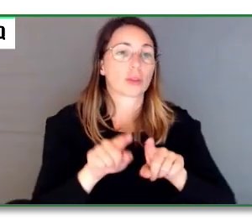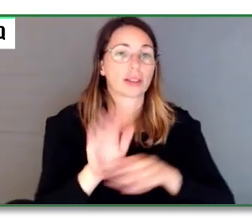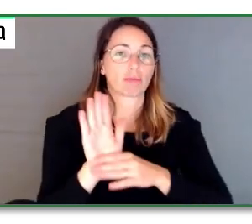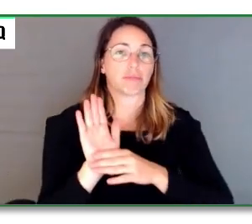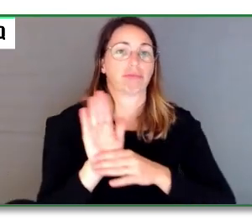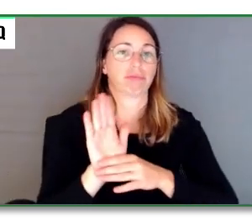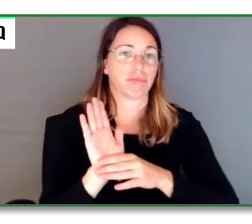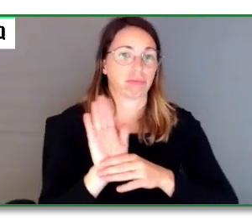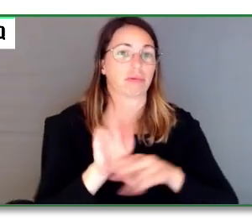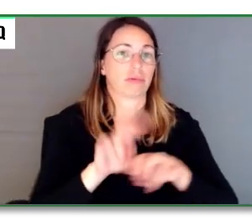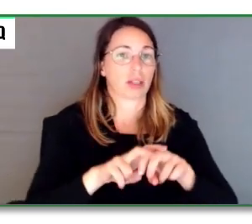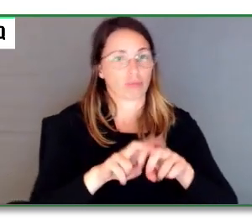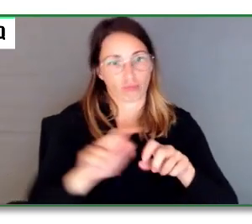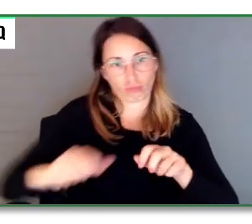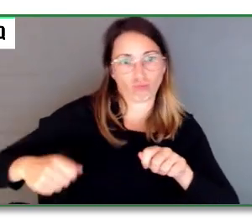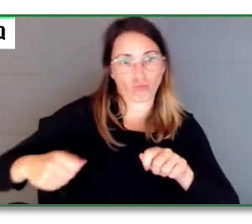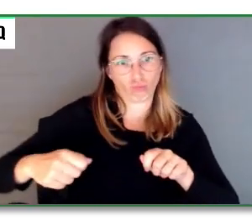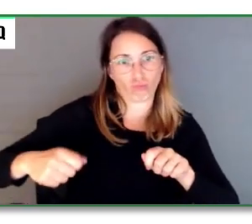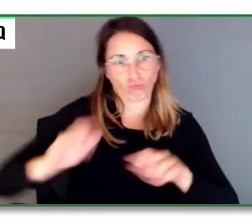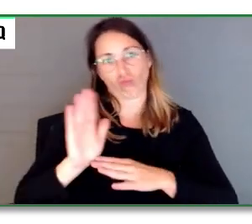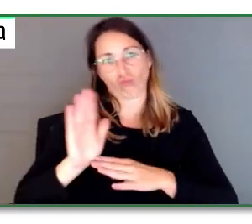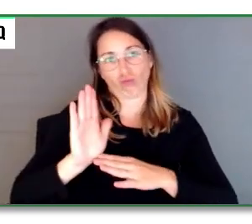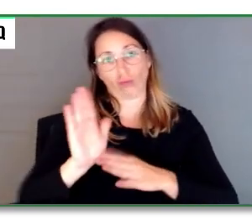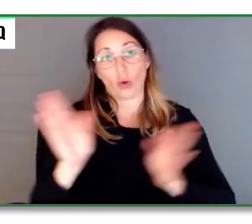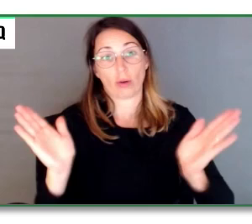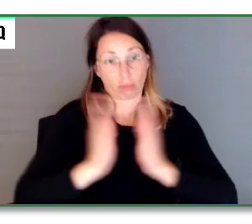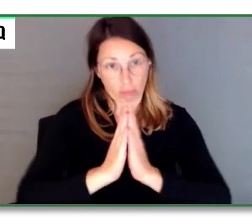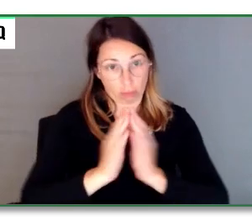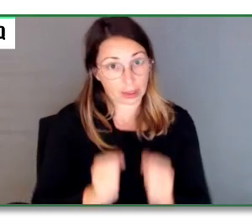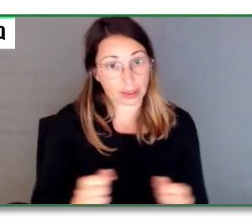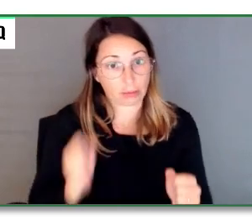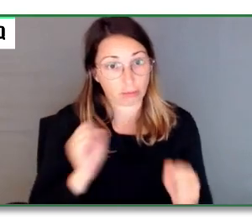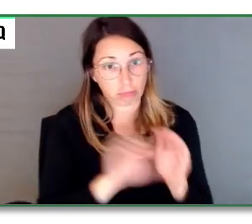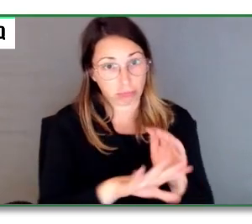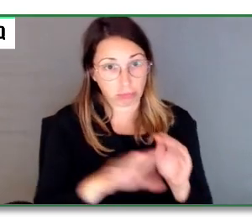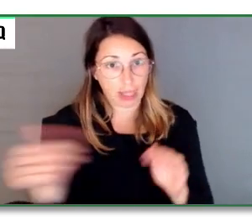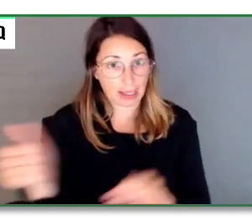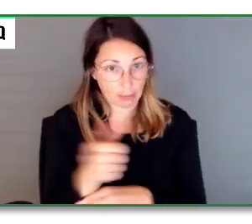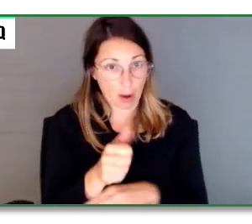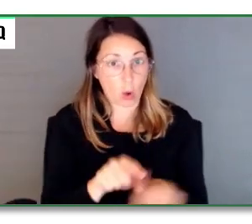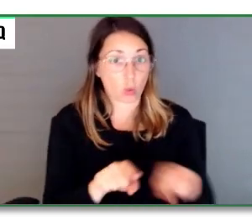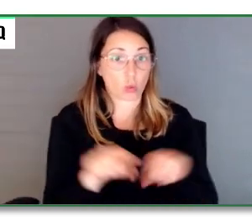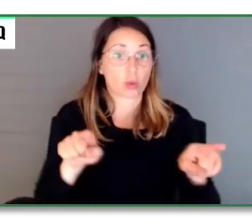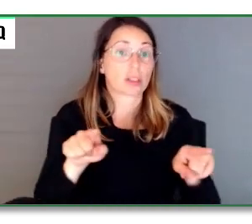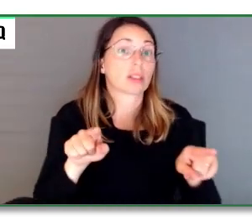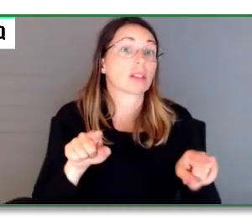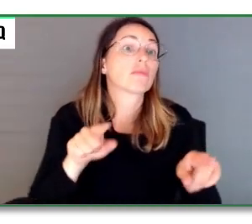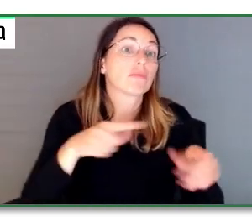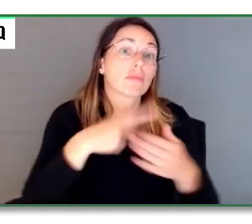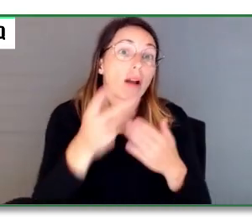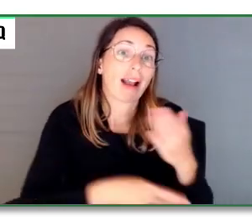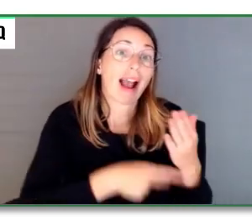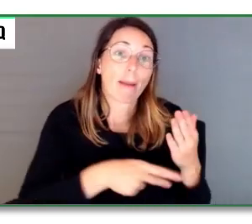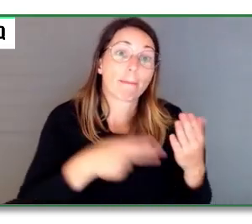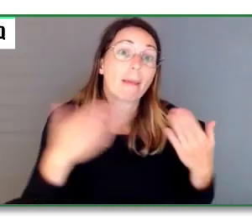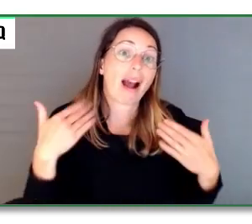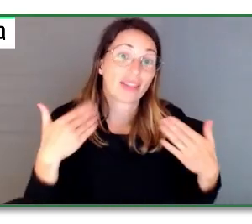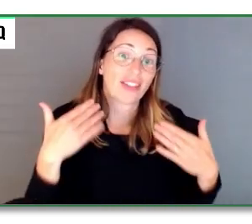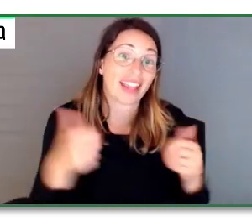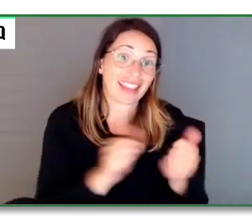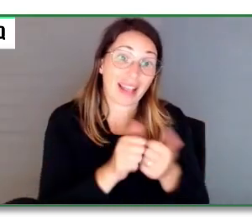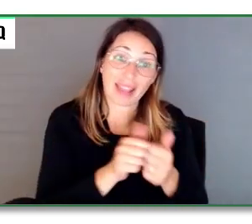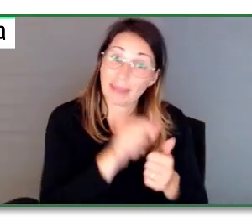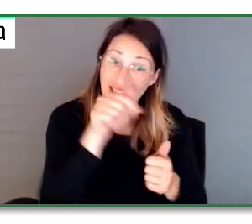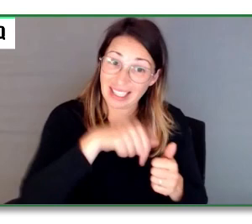Il se replie pour le transport et il est au cœur du programme de randonnée adaptative ici à Vancouver,